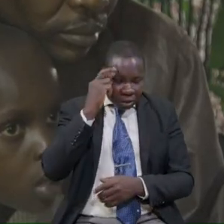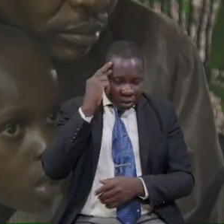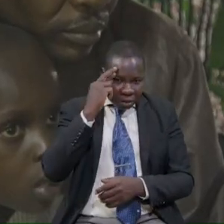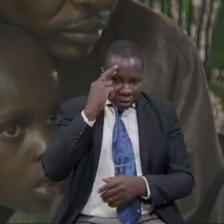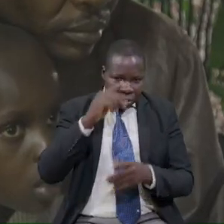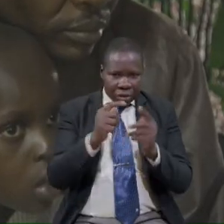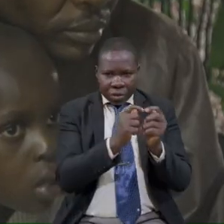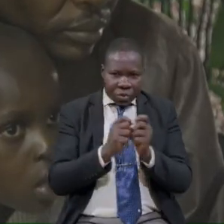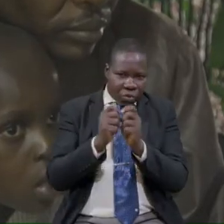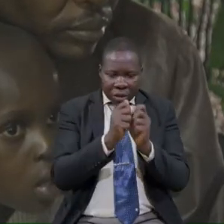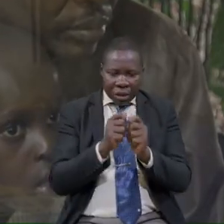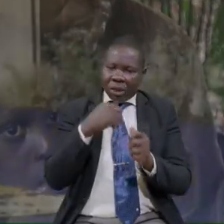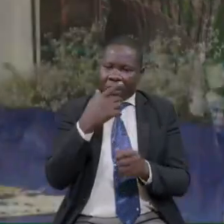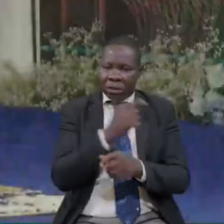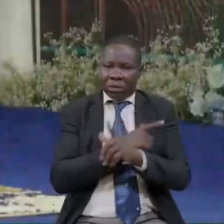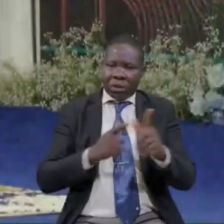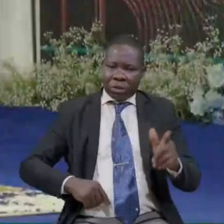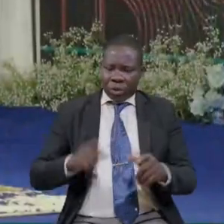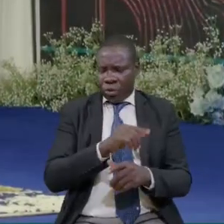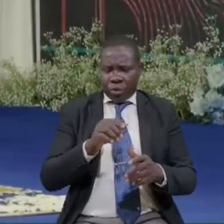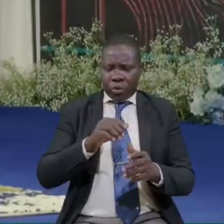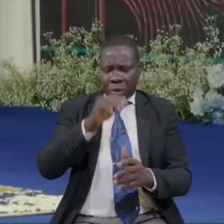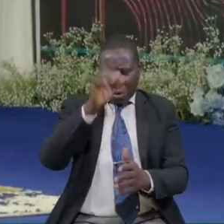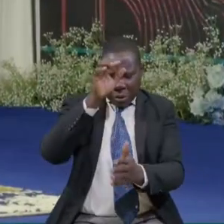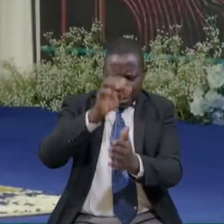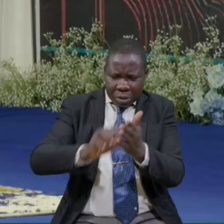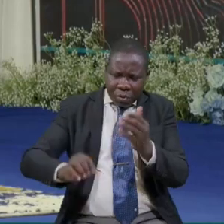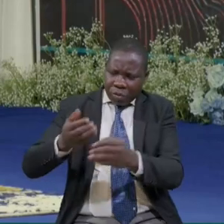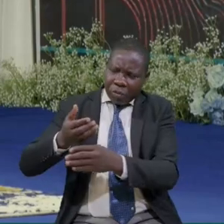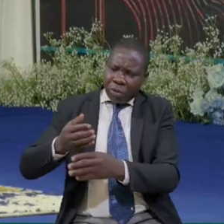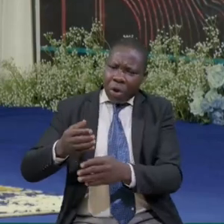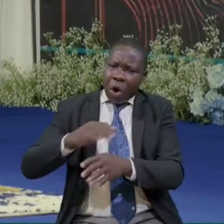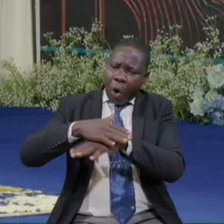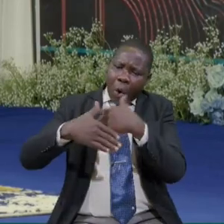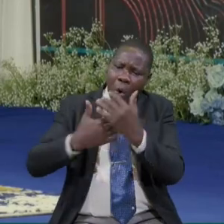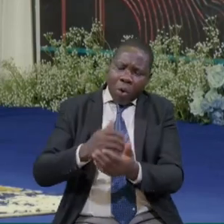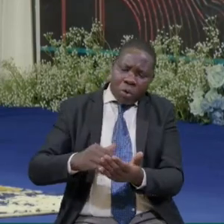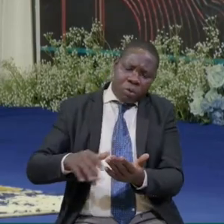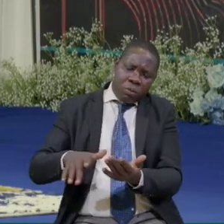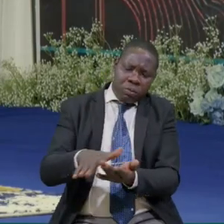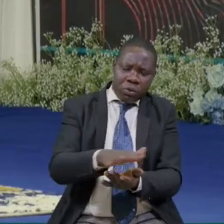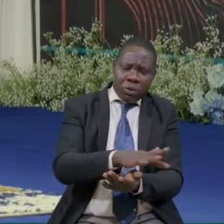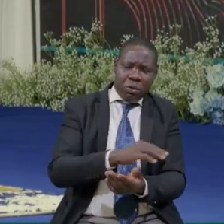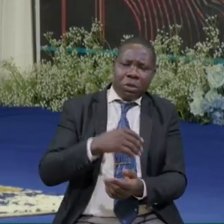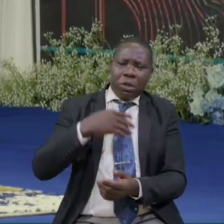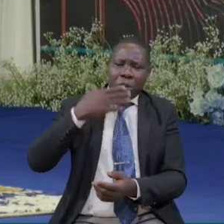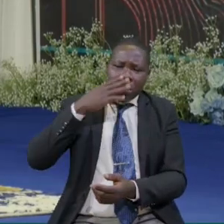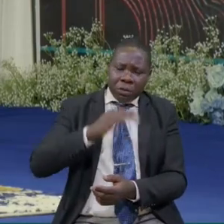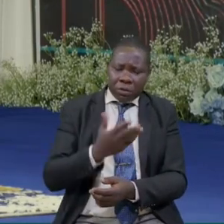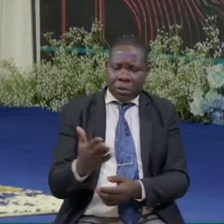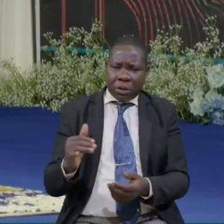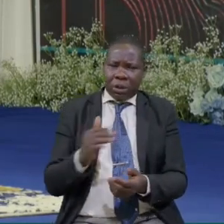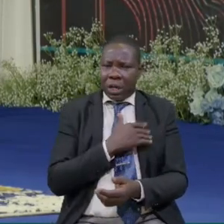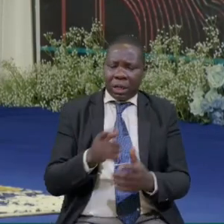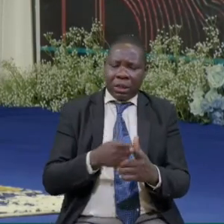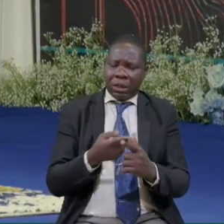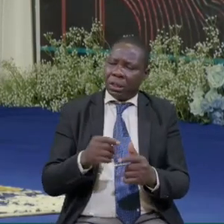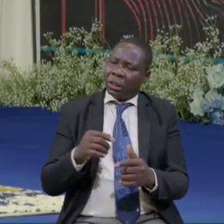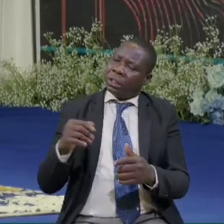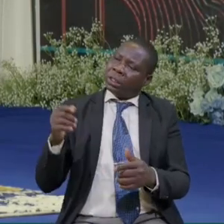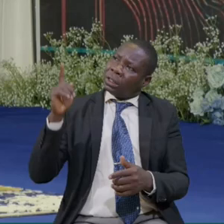venez plaidons. Alors, vous allez mettre de côté toutes les choses mauvaises.